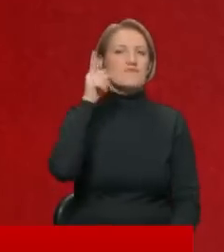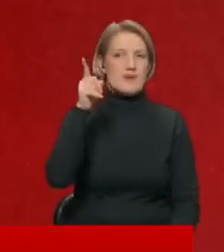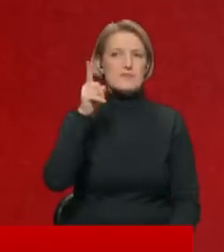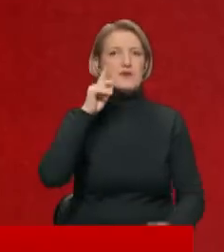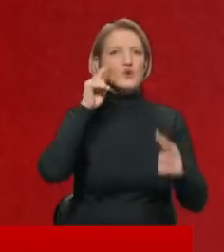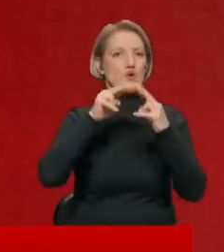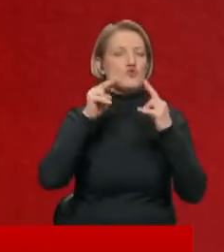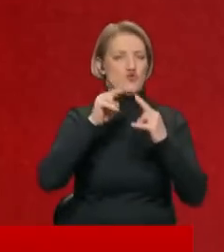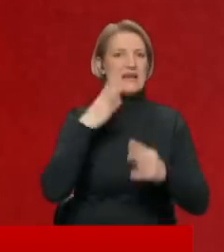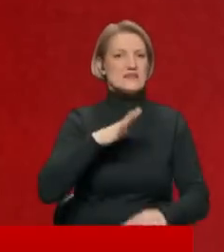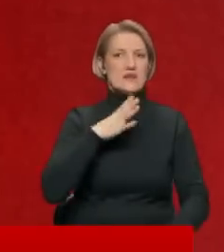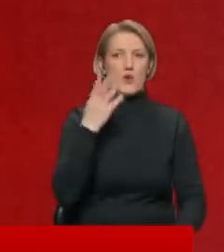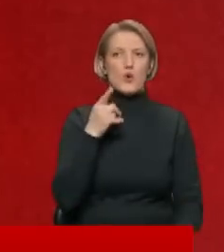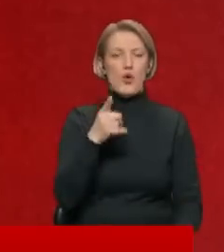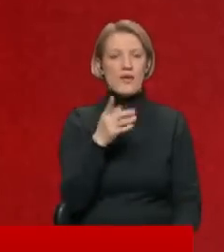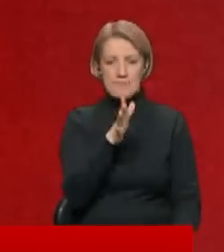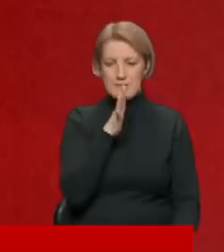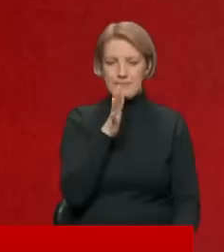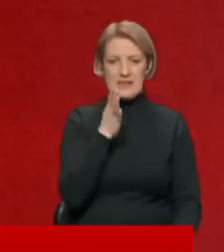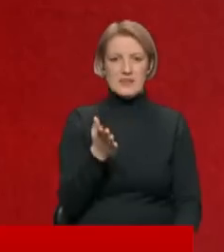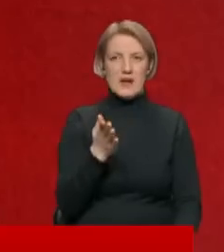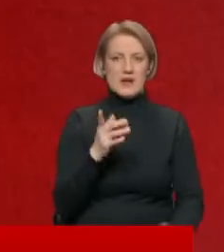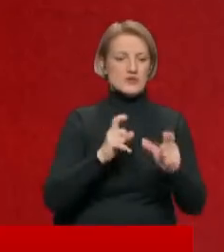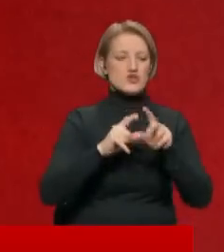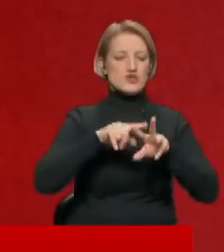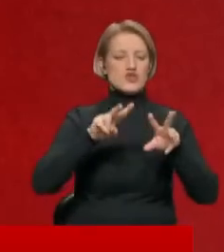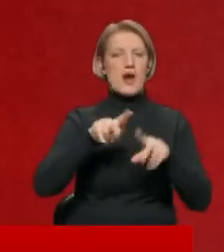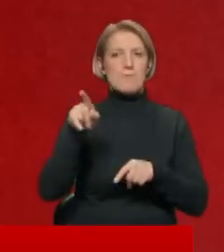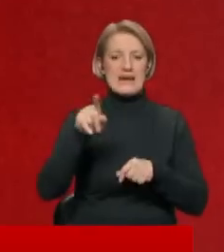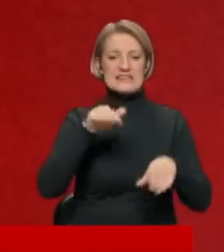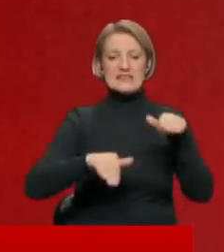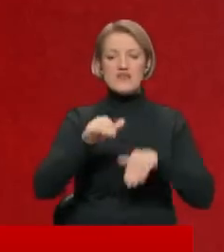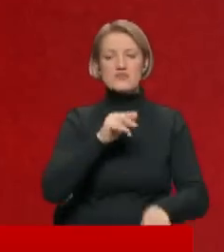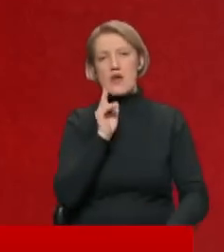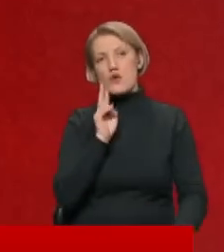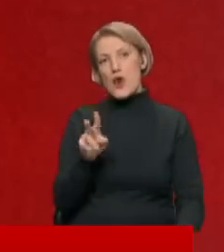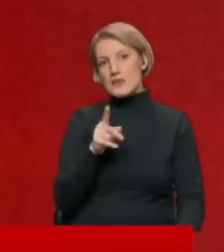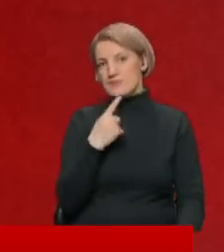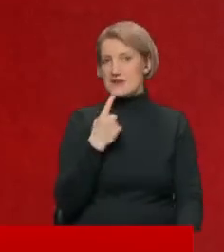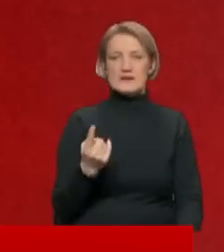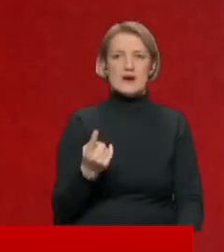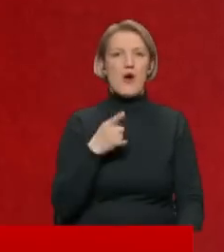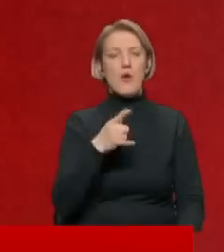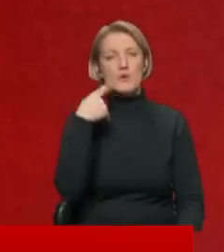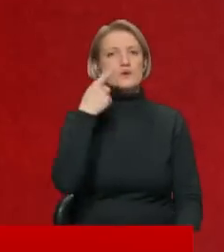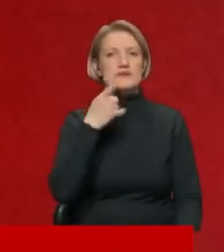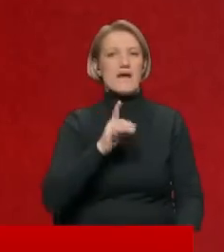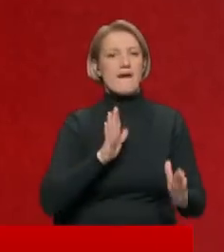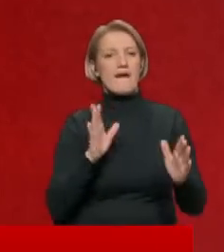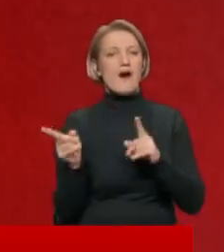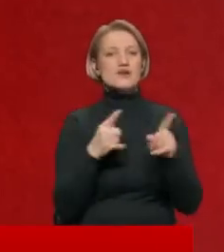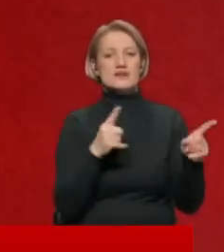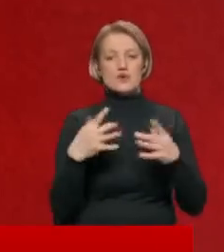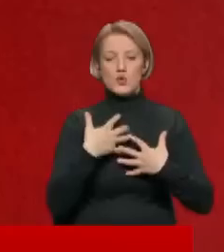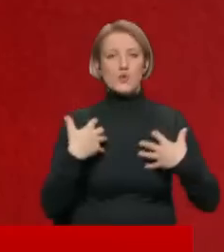görüşme talebi oldu işte ona bile Şam seçimleri bir görelim noktasında tavrı var O açıdan karşılıklı